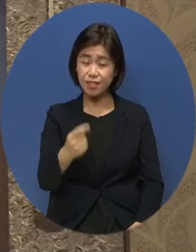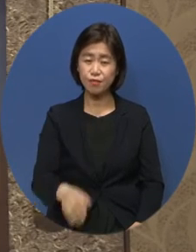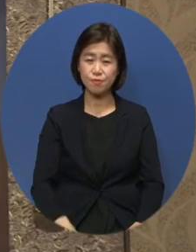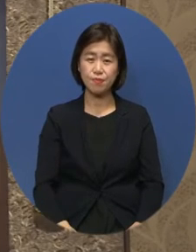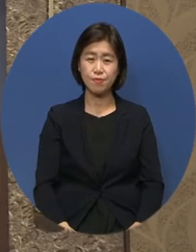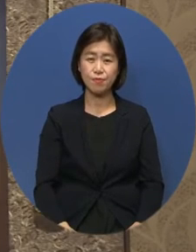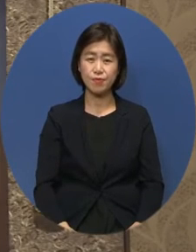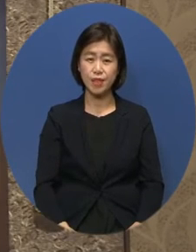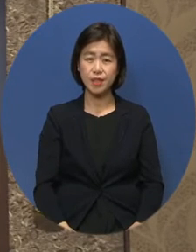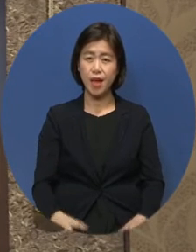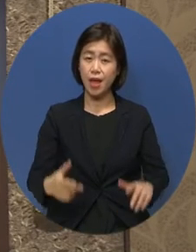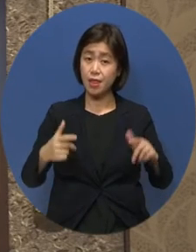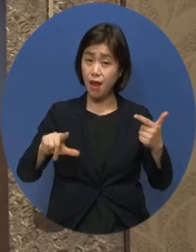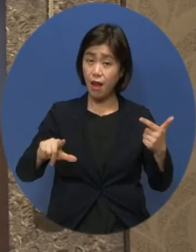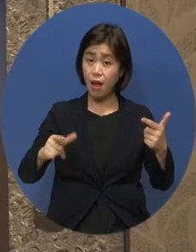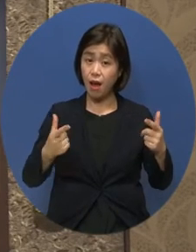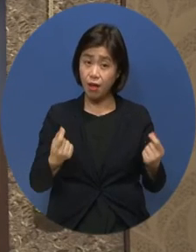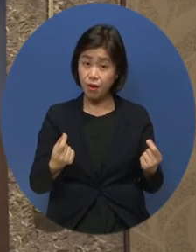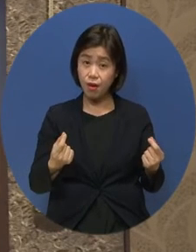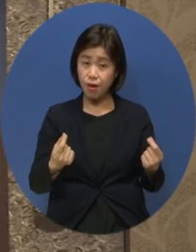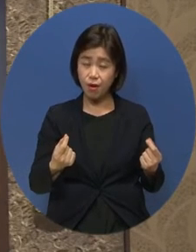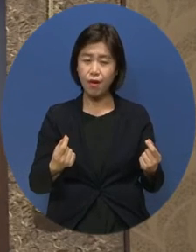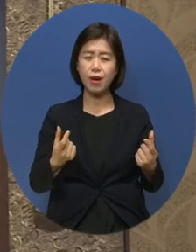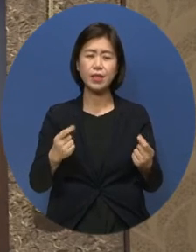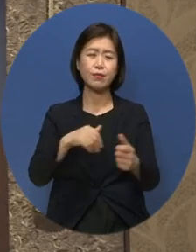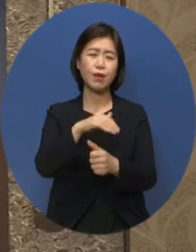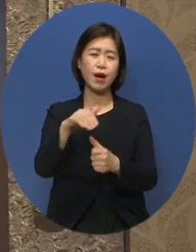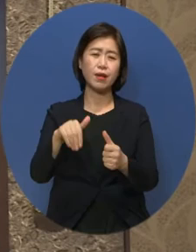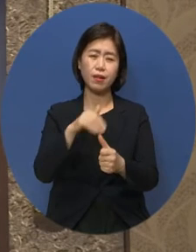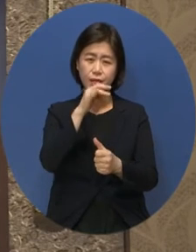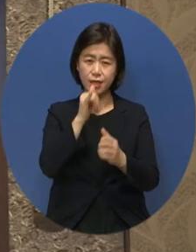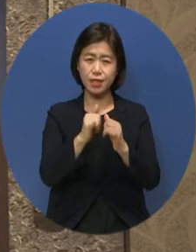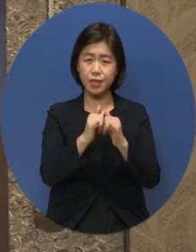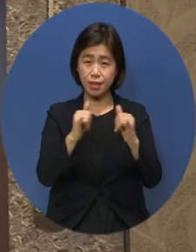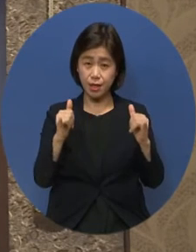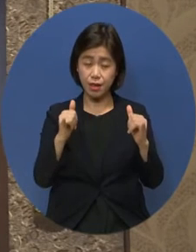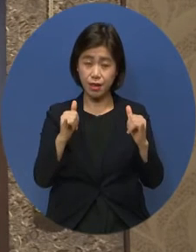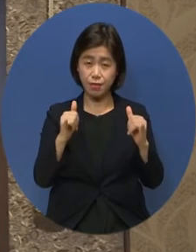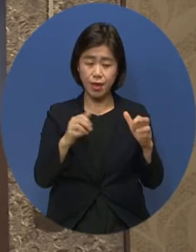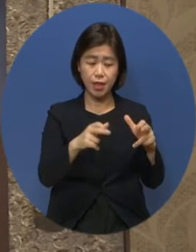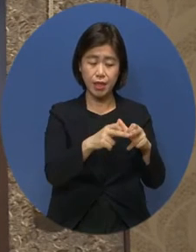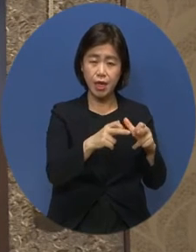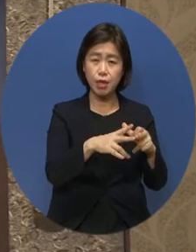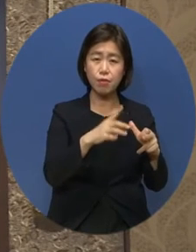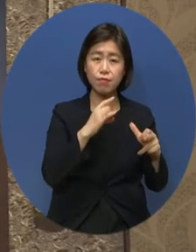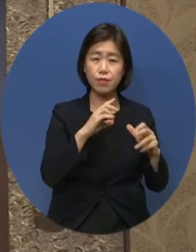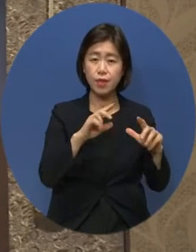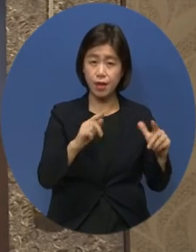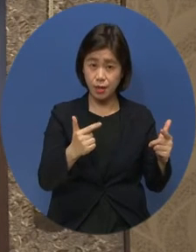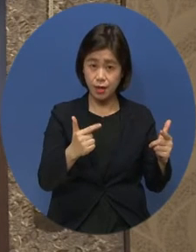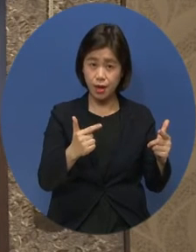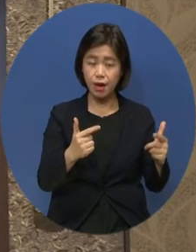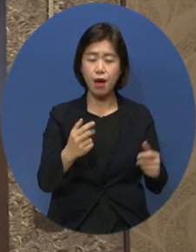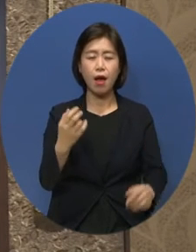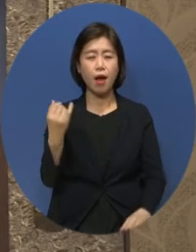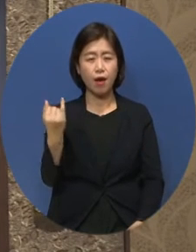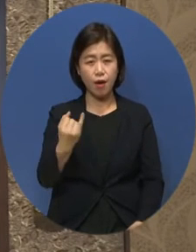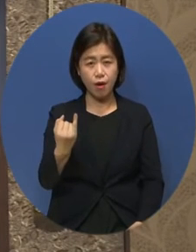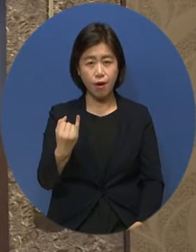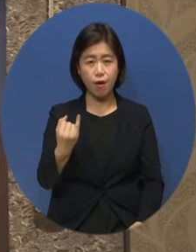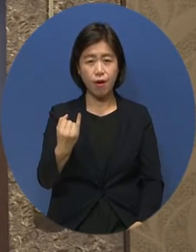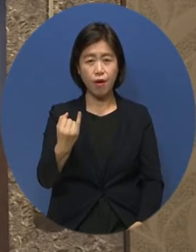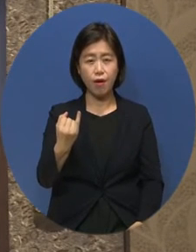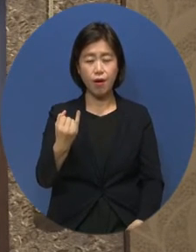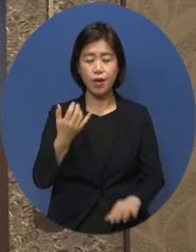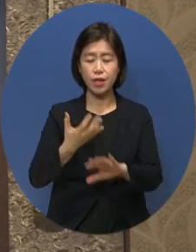같거나 다르거나 이런 상태에 놓인 분이 이 우리 장애인 당사자 뿐만 아니라 우리 여성 그